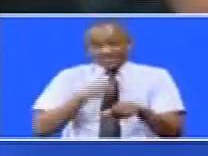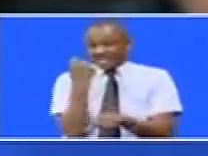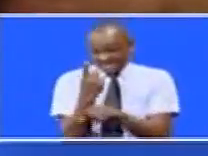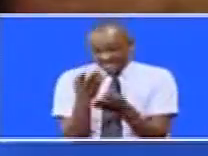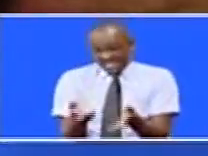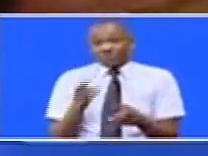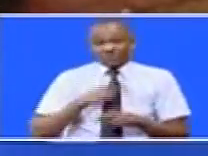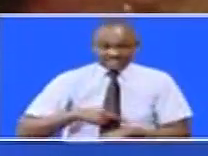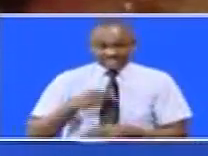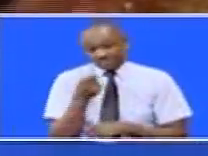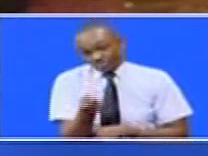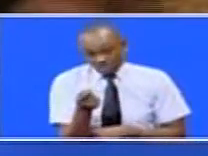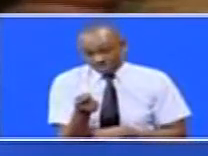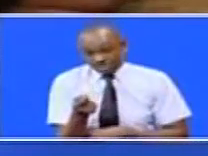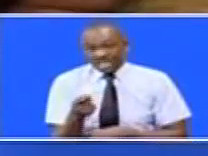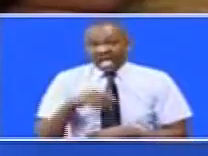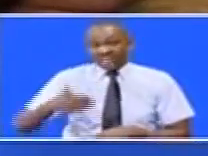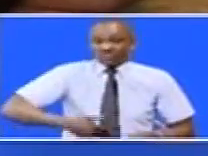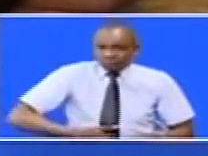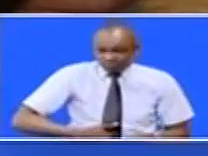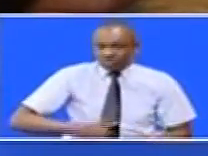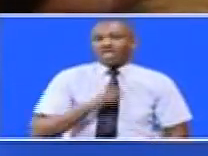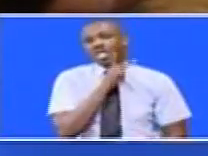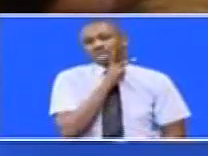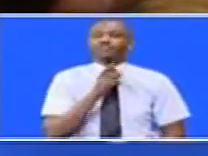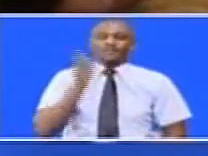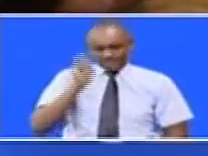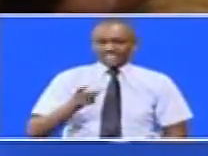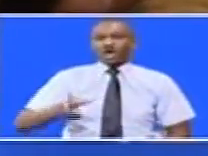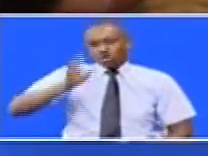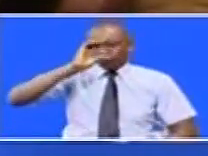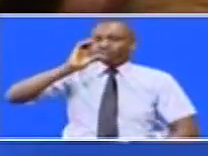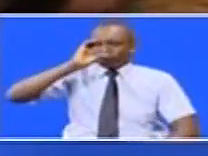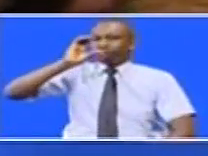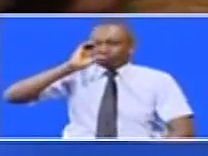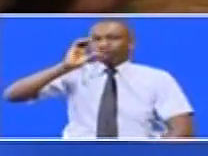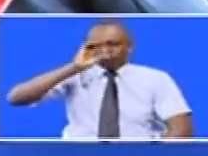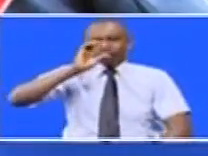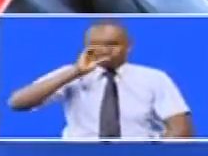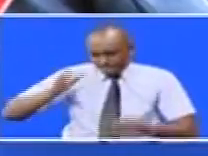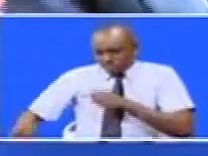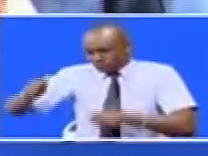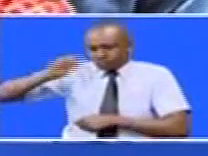wa mapumziko, na wengine njaa imewalemea na inabidi vinywaji vitolewe mikobani.